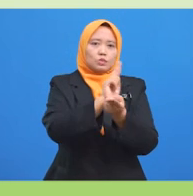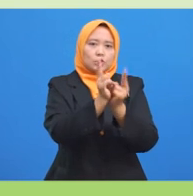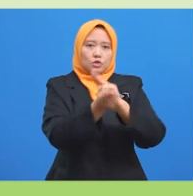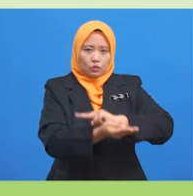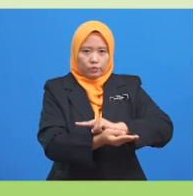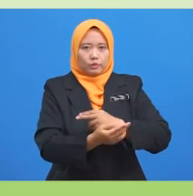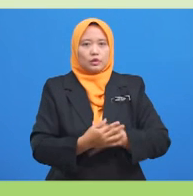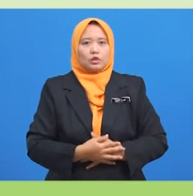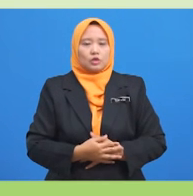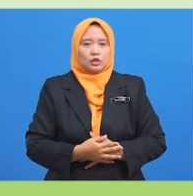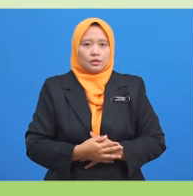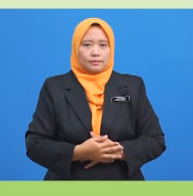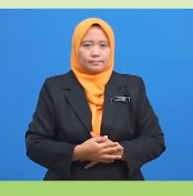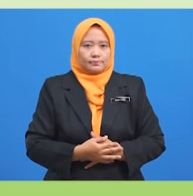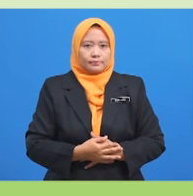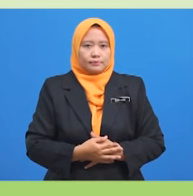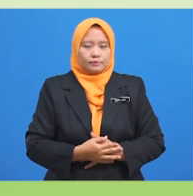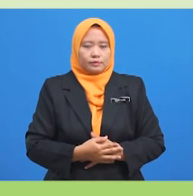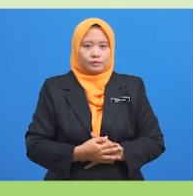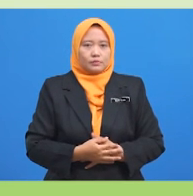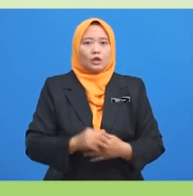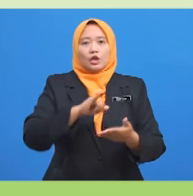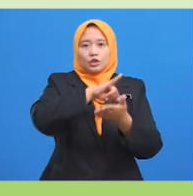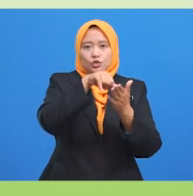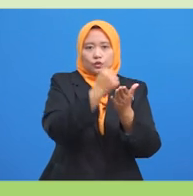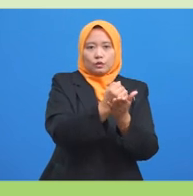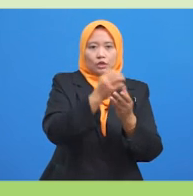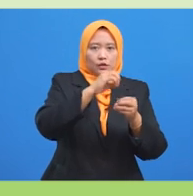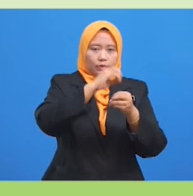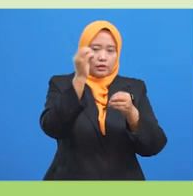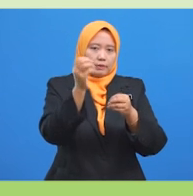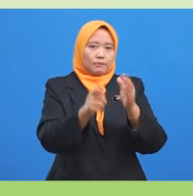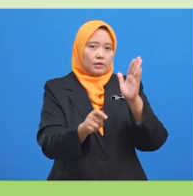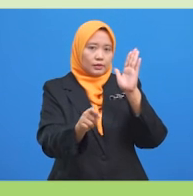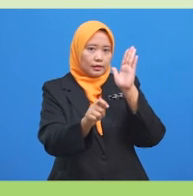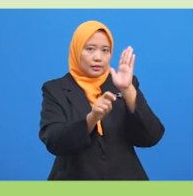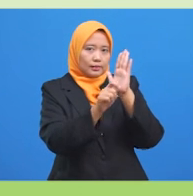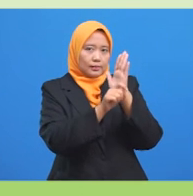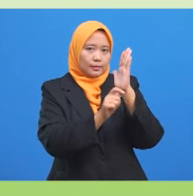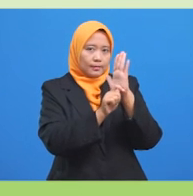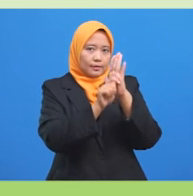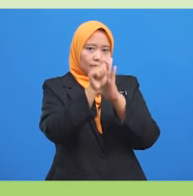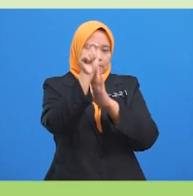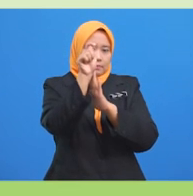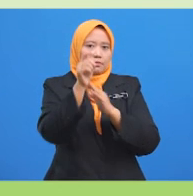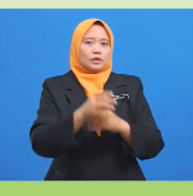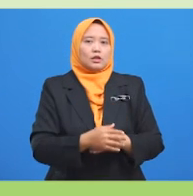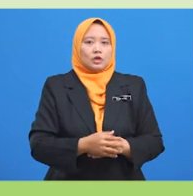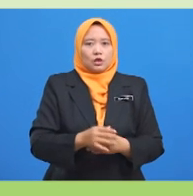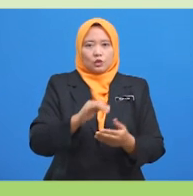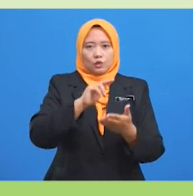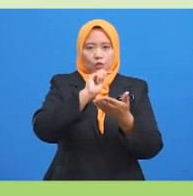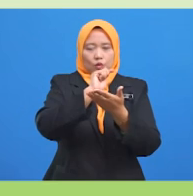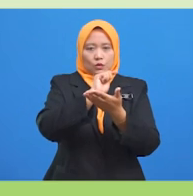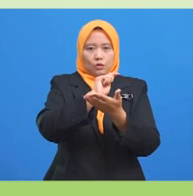output dengan kos purata. Jumlah output semakin meningkat, kos purata menurun dari